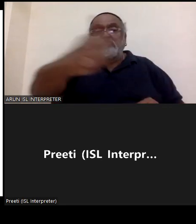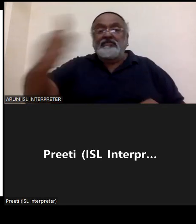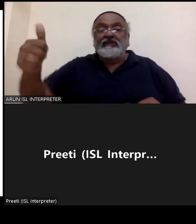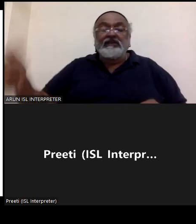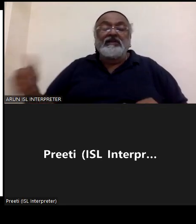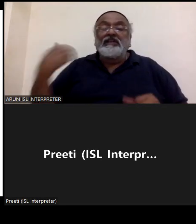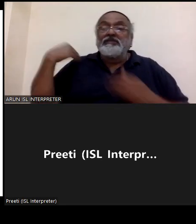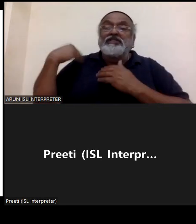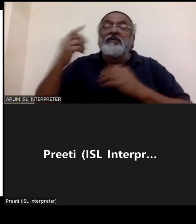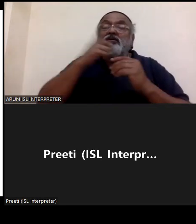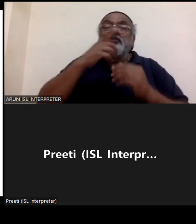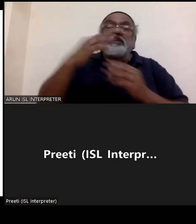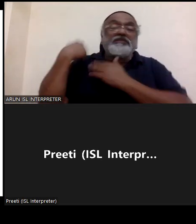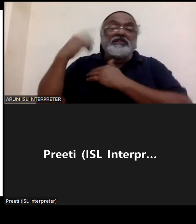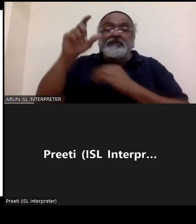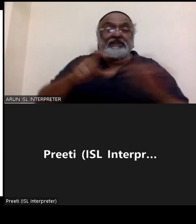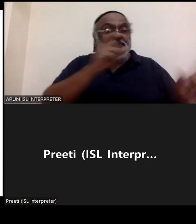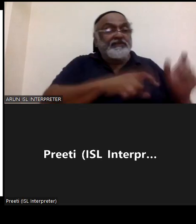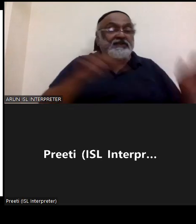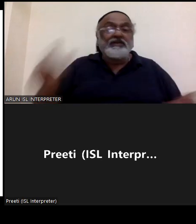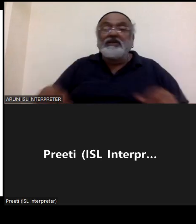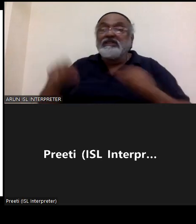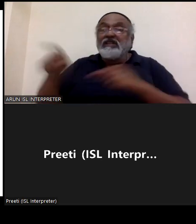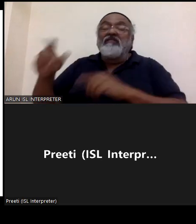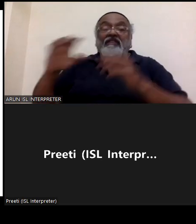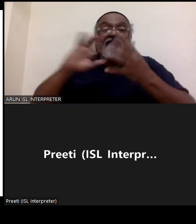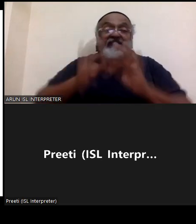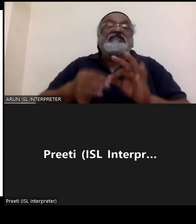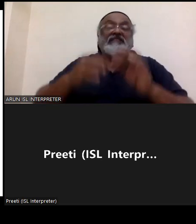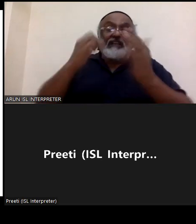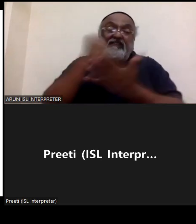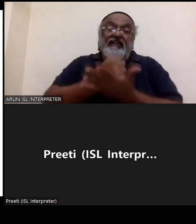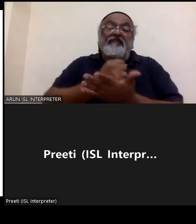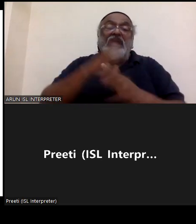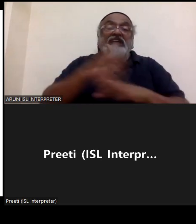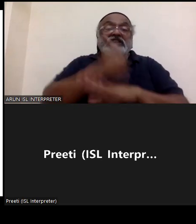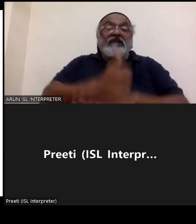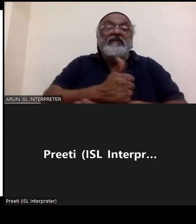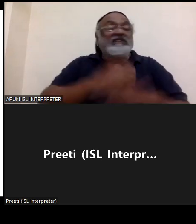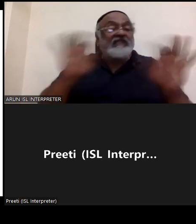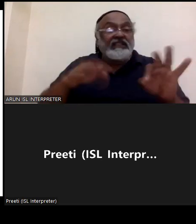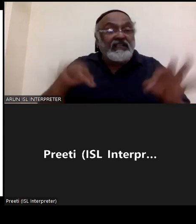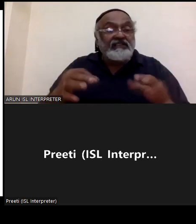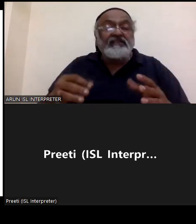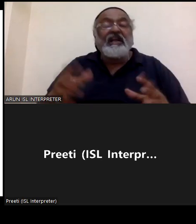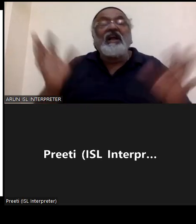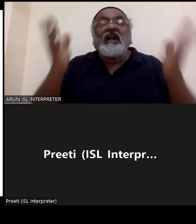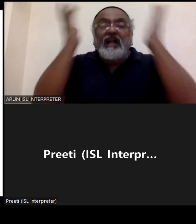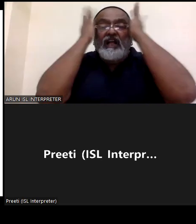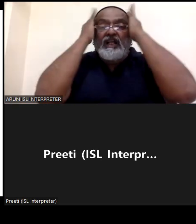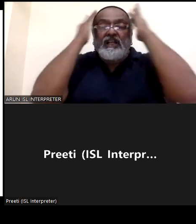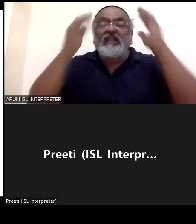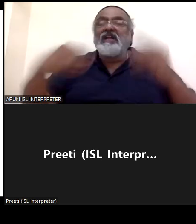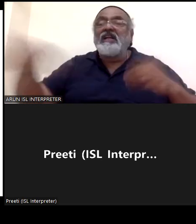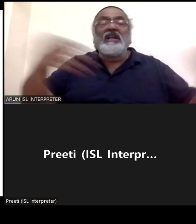लोगों का जो रिस्पॉन्सिबिलिटी, अगर वह ठीक से तय नहीं हुआ है, वह इस हिसाब से तय हो गया है कि भाई मेरा